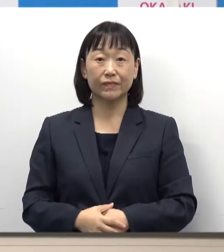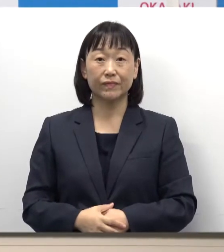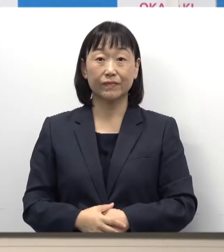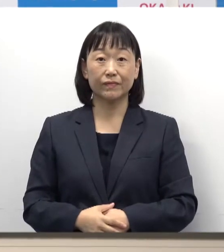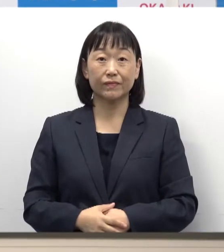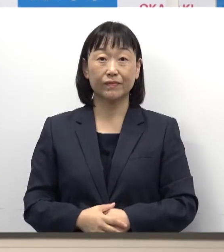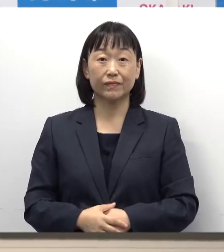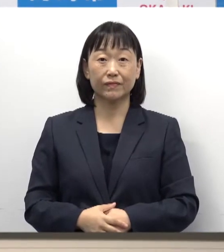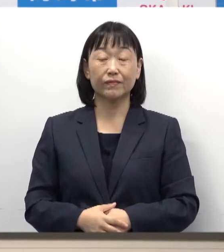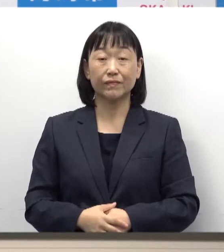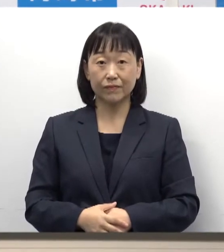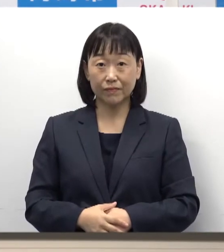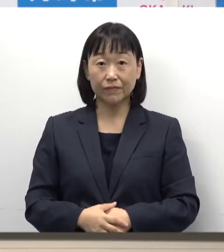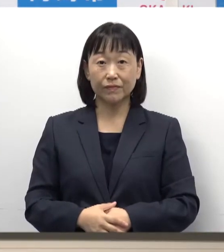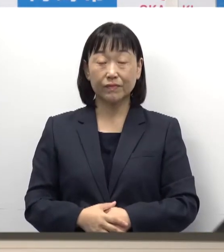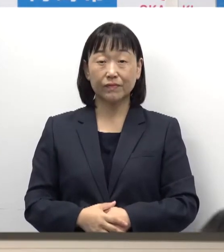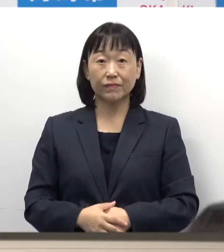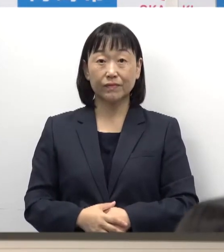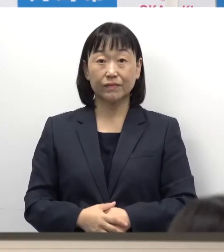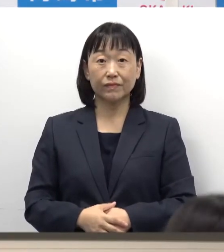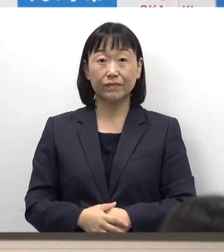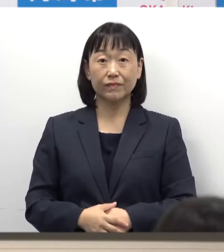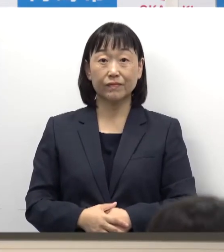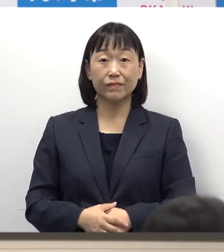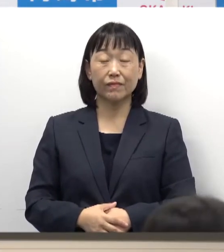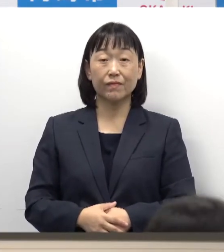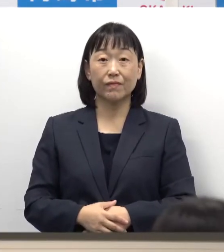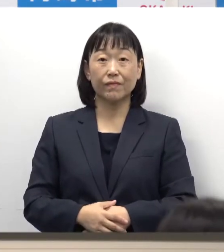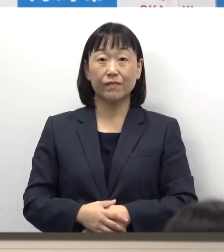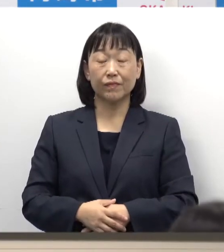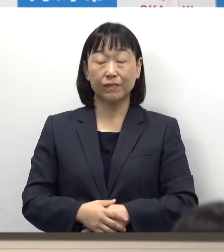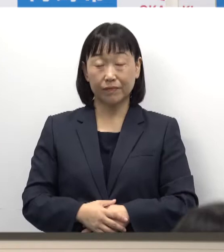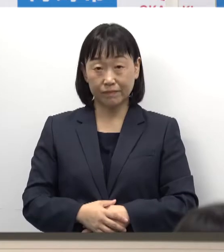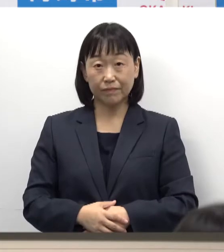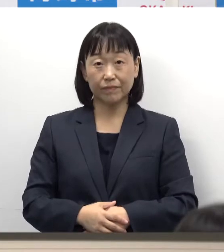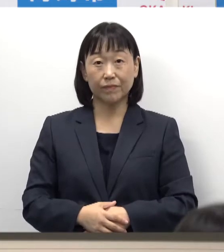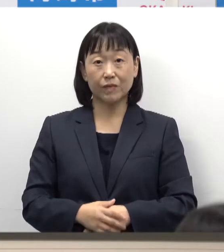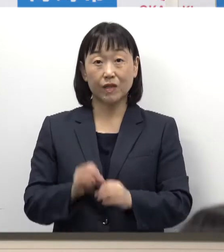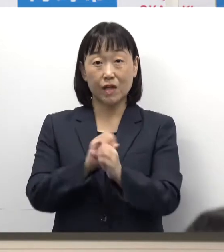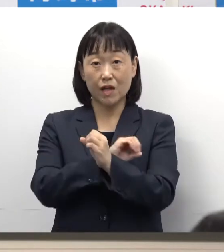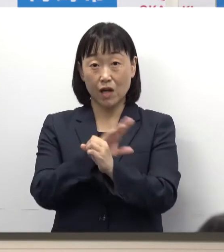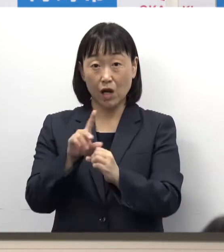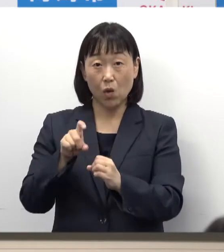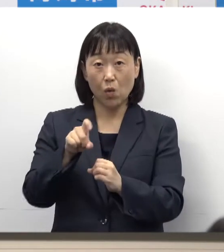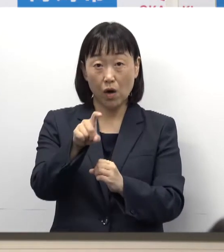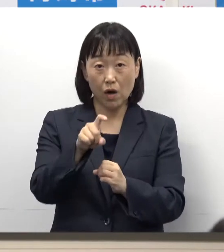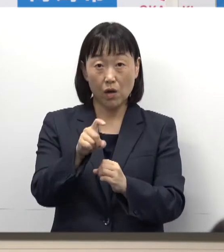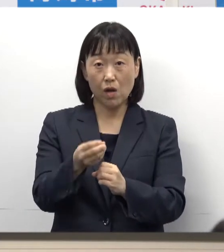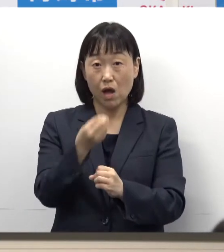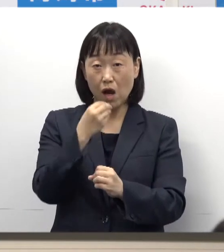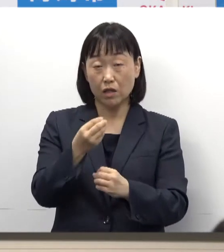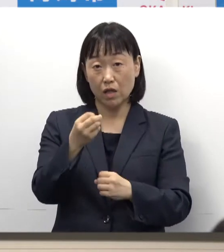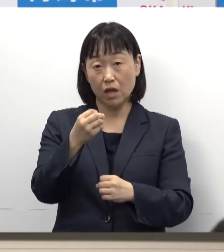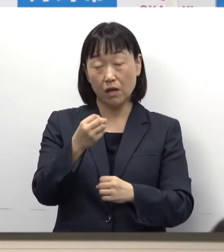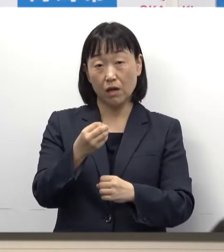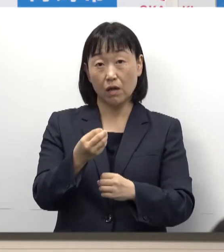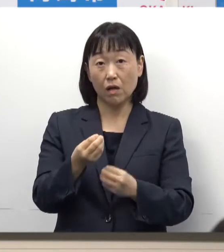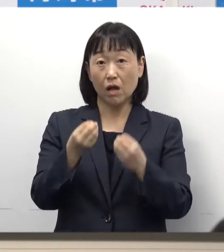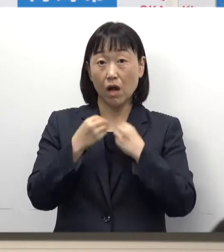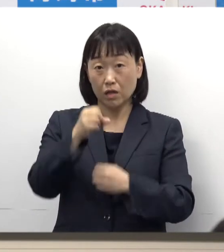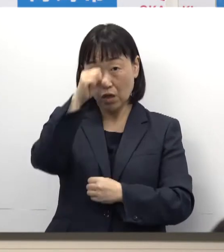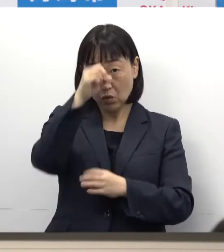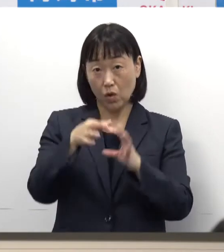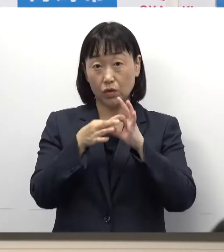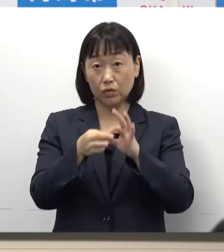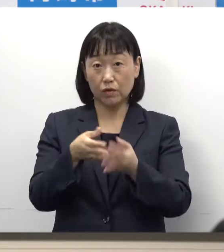それではまず本題に入り6本題に入ります前に新型コロナウイルス感染症にかかる状況についてお話をさせて